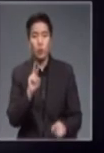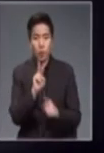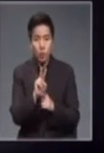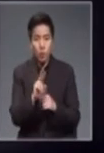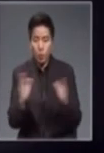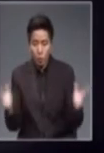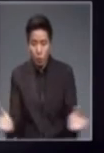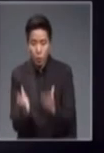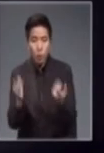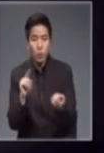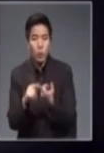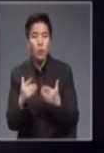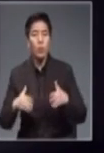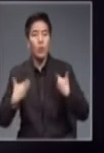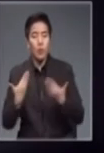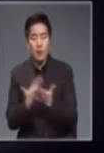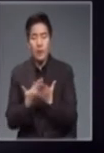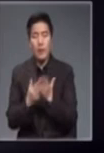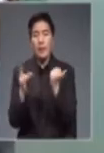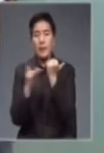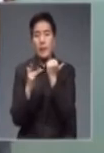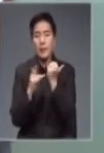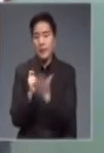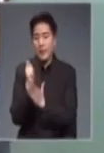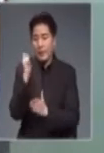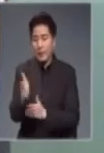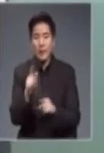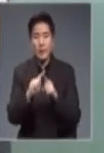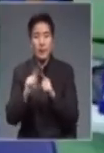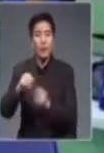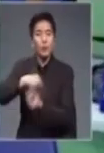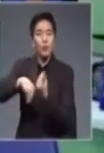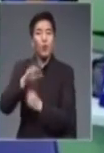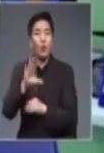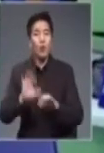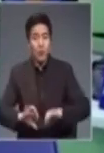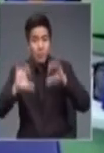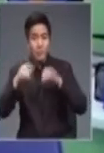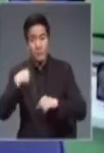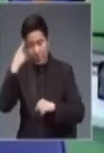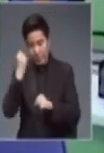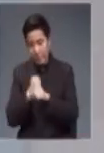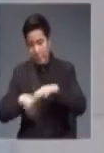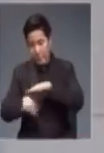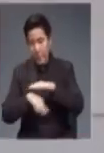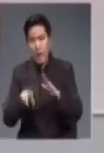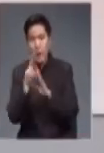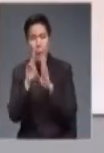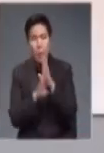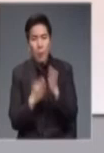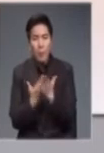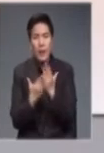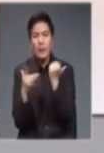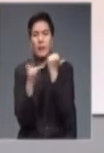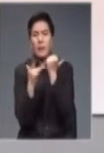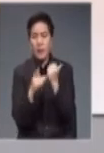ายามจะทุ่มเทในการแก้ปัญหายากๆที่จะเป็นต้นตอของปัญหาปากท้องของประชาชนอย่างจริงจังนะครับเน้นการแก้ปัญหาเฉพาะหน้